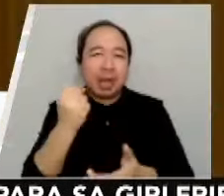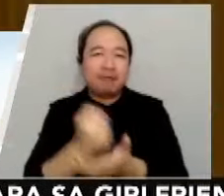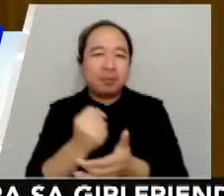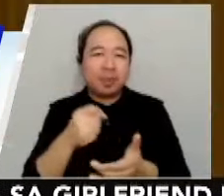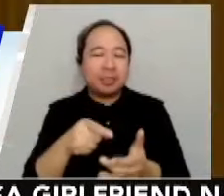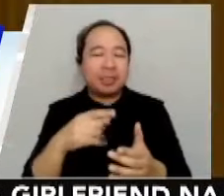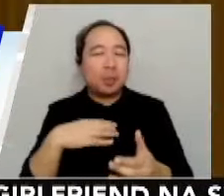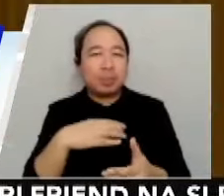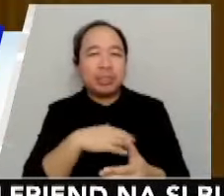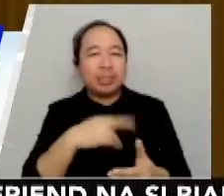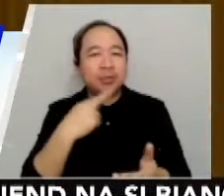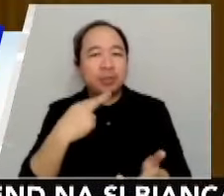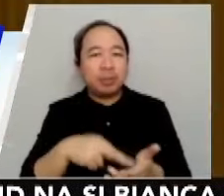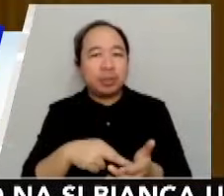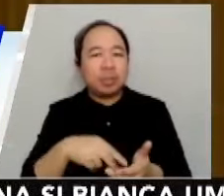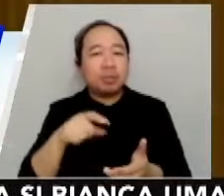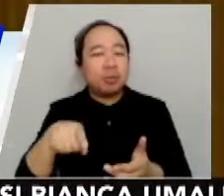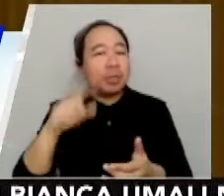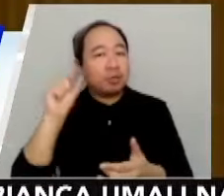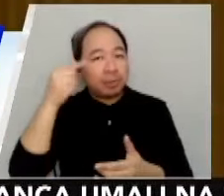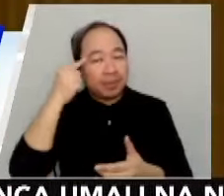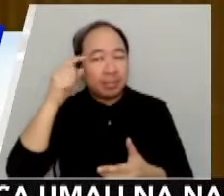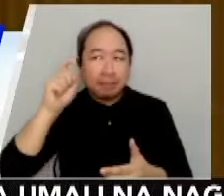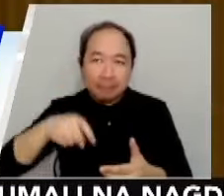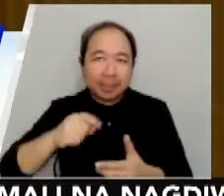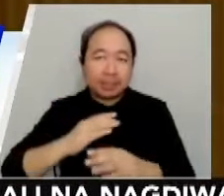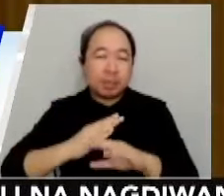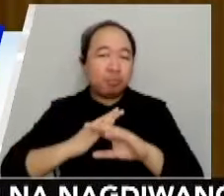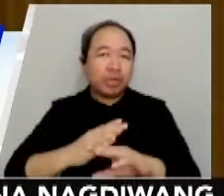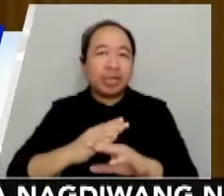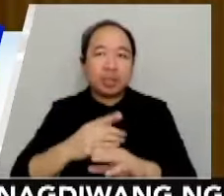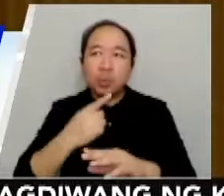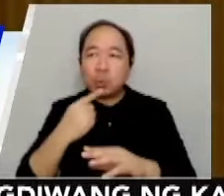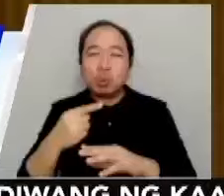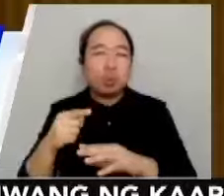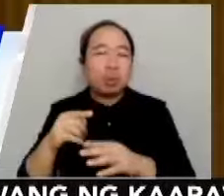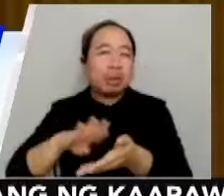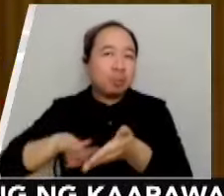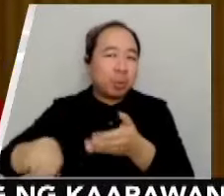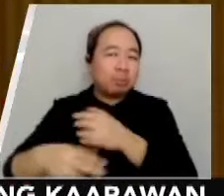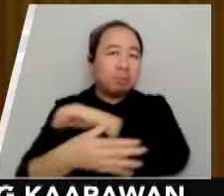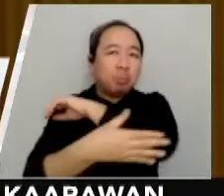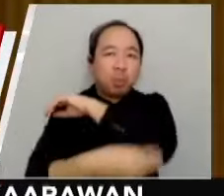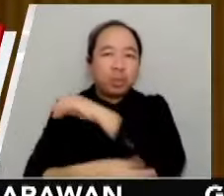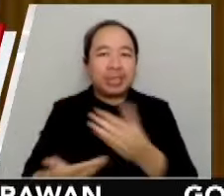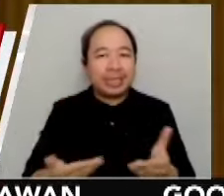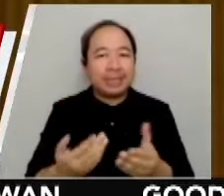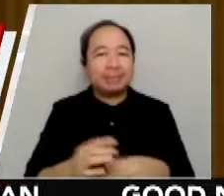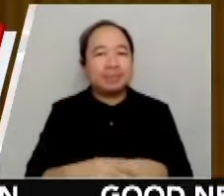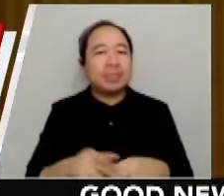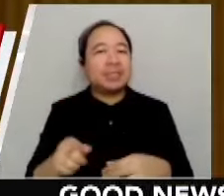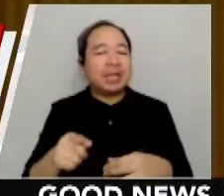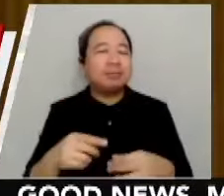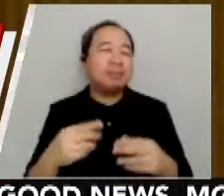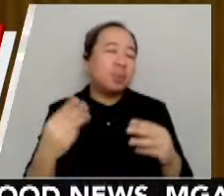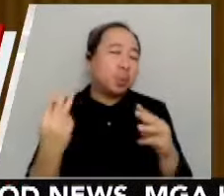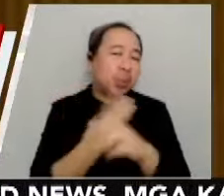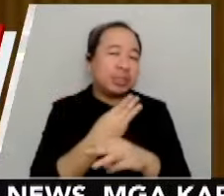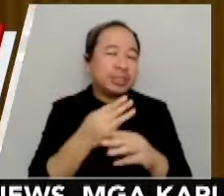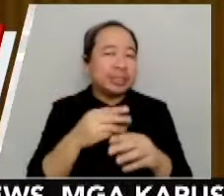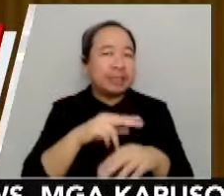must protect disadvantaged sectors in our economy. Lalo nitong isasubo ang ating bansa sa mas matinding